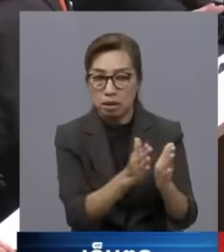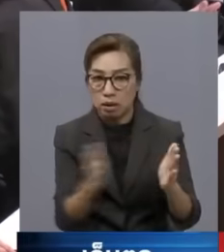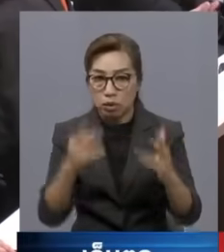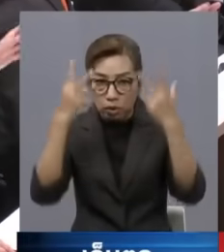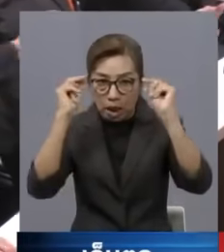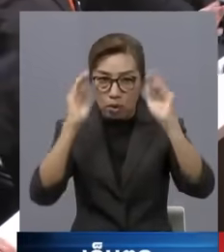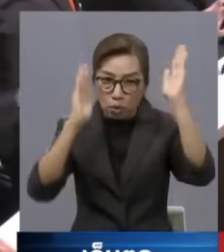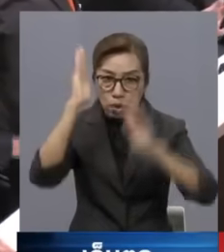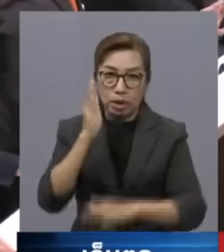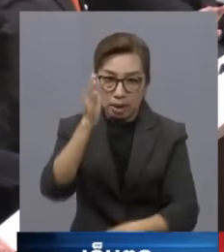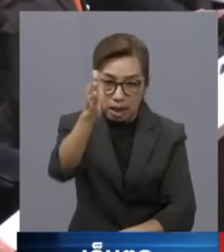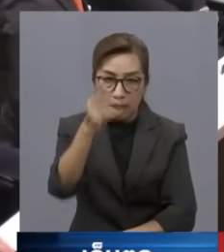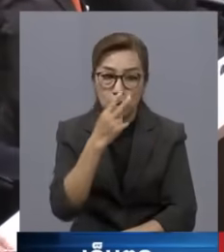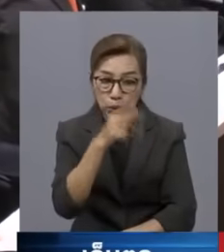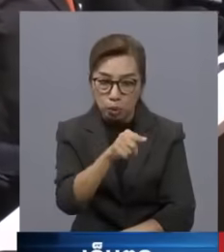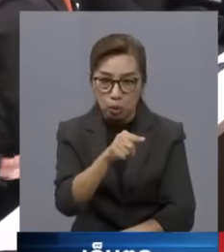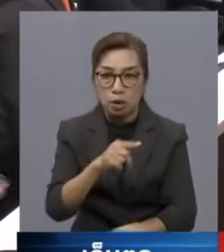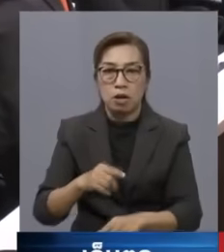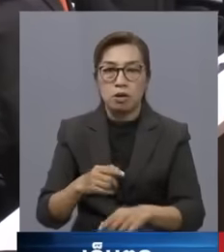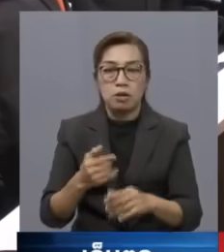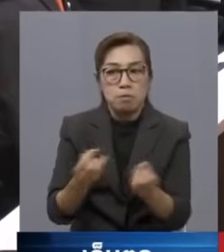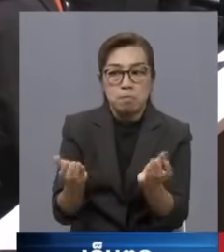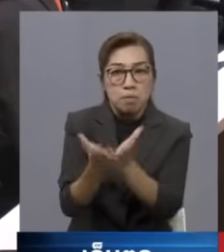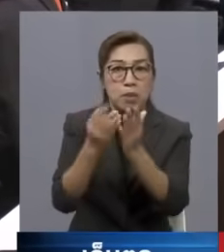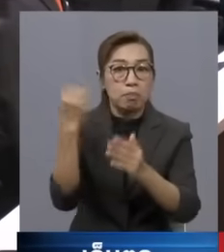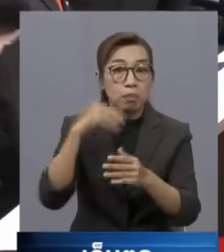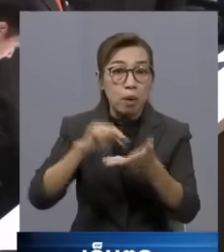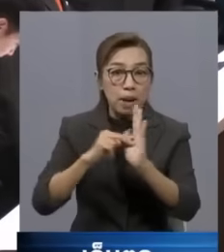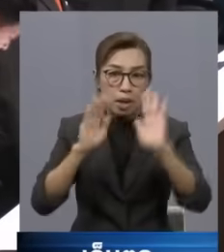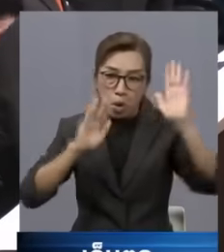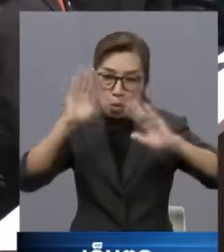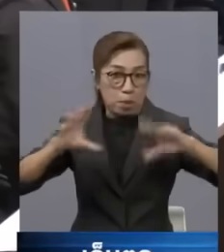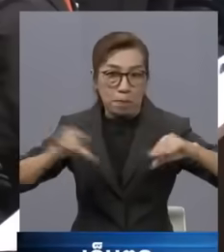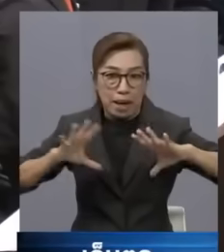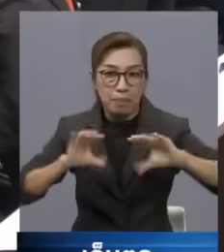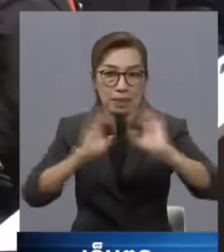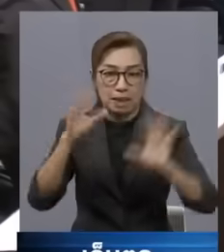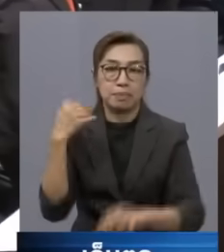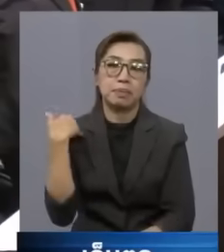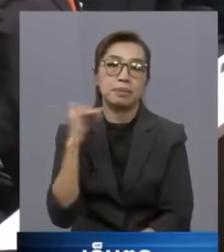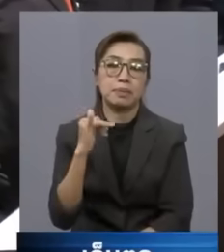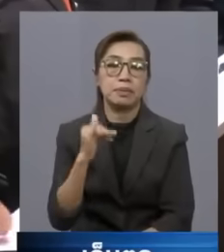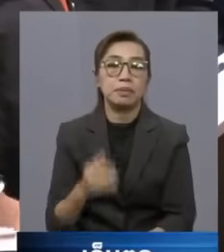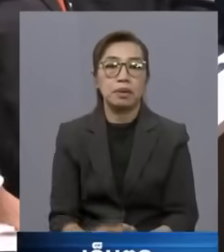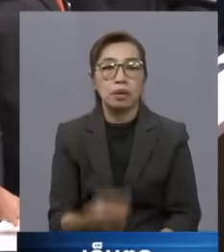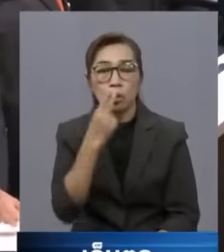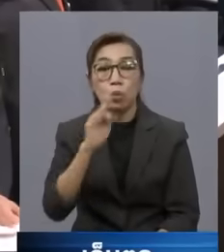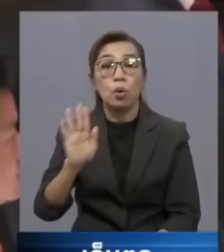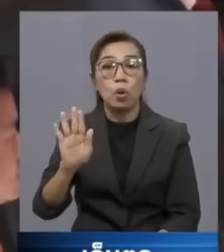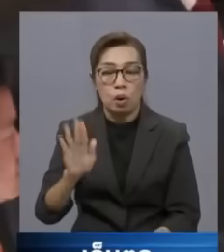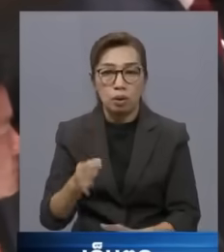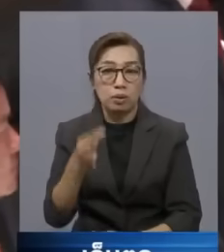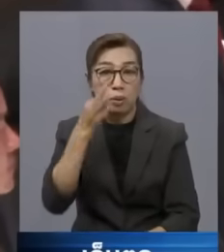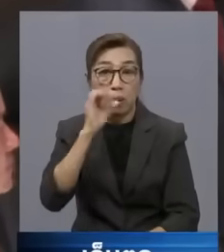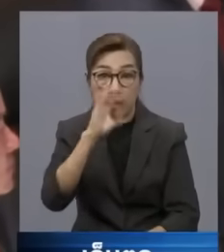วันโหวตนายกครั้งหน้านี่แหละแล้วจะสวนแบบหนักๆด้วยการโหวตไม่เห็นด้วยมีโอกาสสูงอันนั้นก็เป็นนัยยะนึงนะครับแต่ว่าอีก